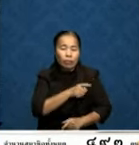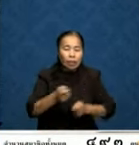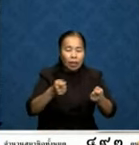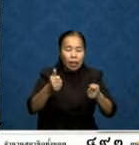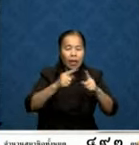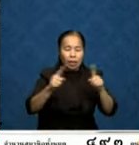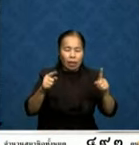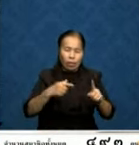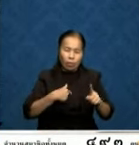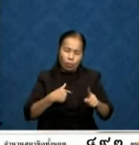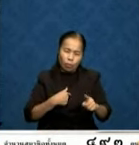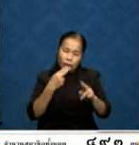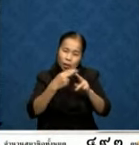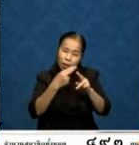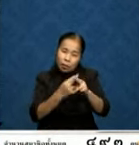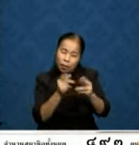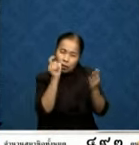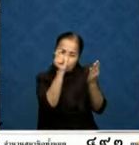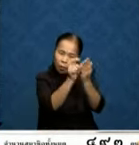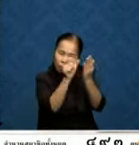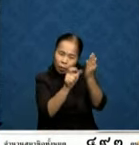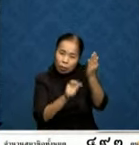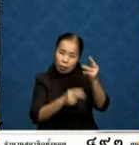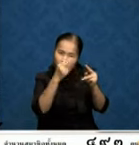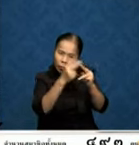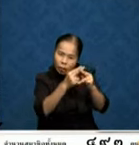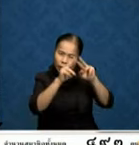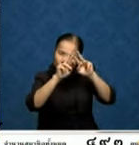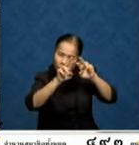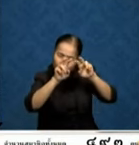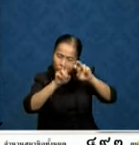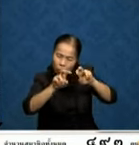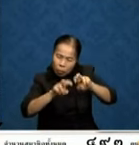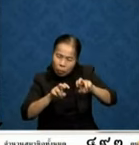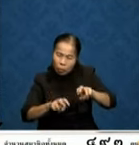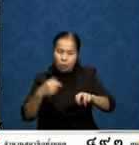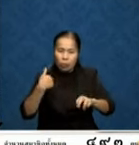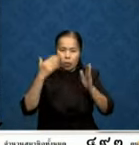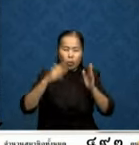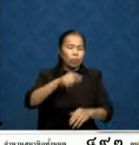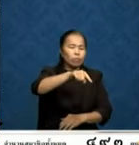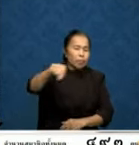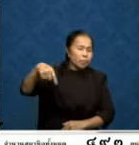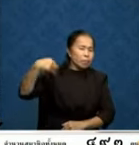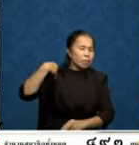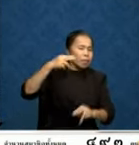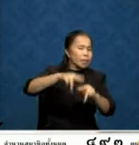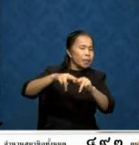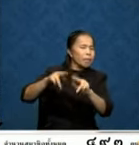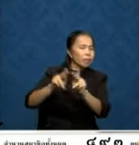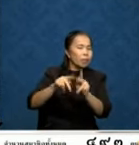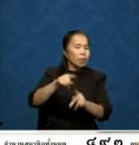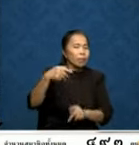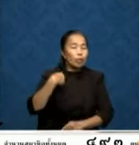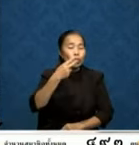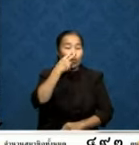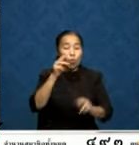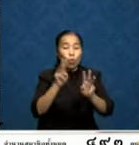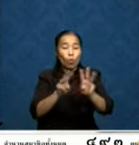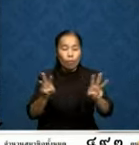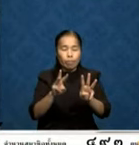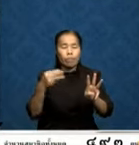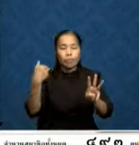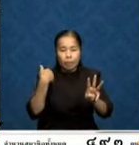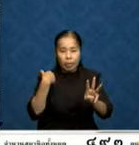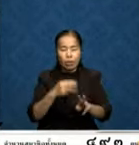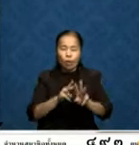ก็เสิร์ชชื่อทีละคนเลยครับคนที่เป็นประธานเนี่ยหลายๆท่านครับไม่อยู่อันนี้ไม่ขอเอ่ยนามครับไปดูได้มีเว็บไซต์มีรายชื่อครับ